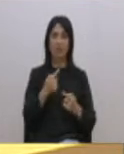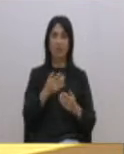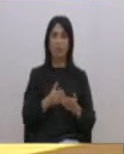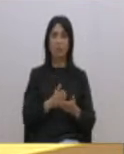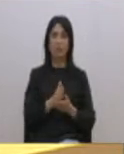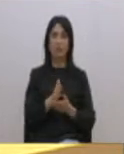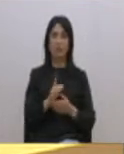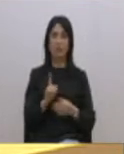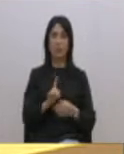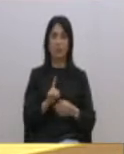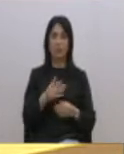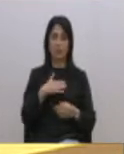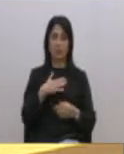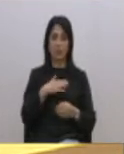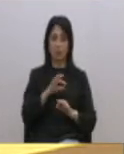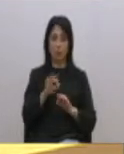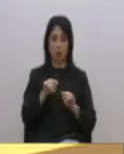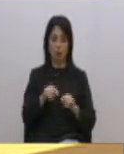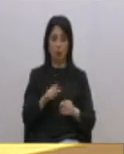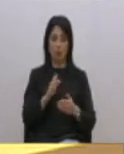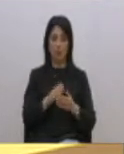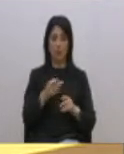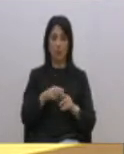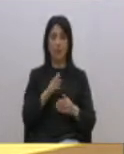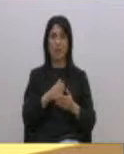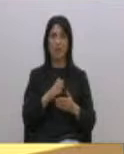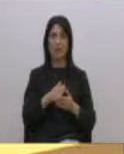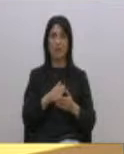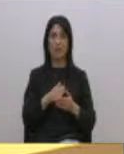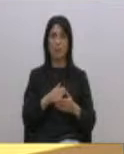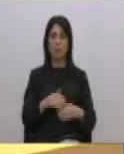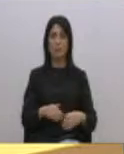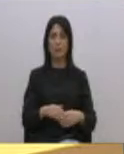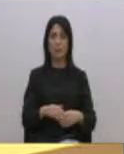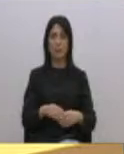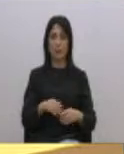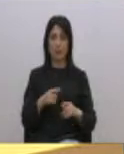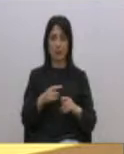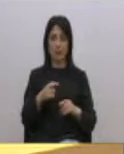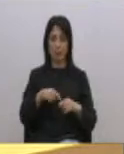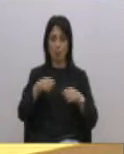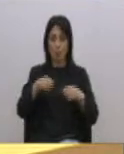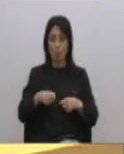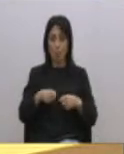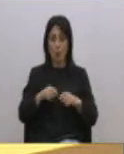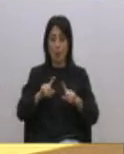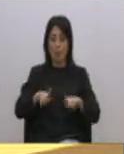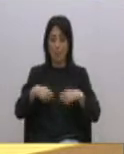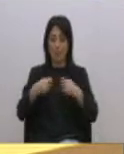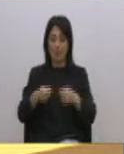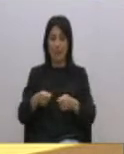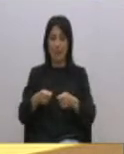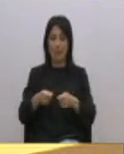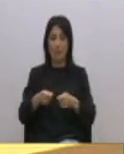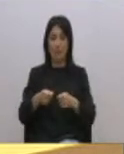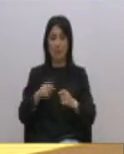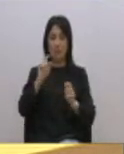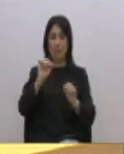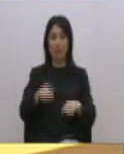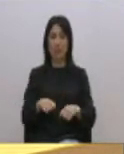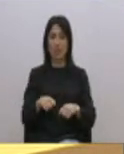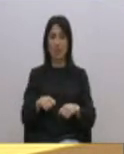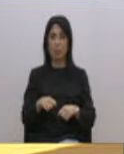პრინციპი, რომელიც ჩვენს პროექტში არის, ეს არის დელეგირების, უფლების დელეგირების